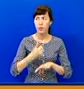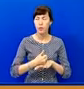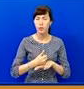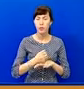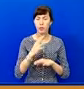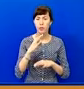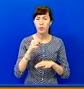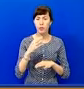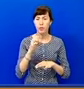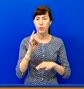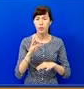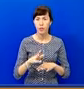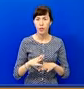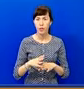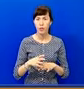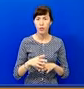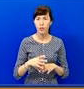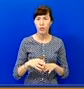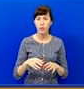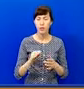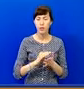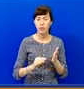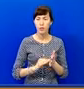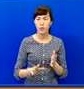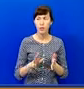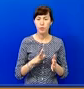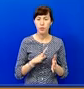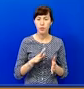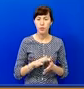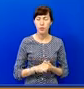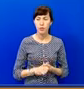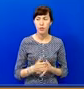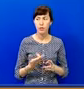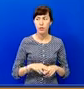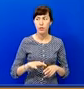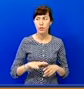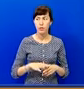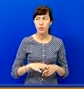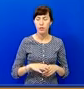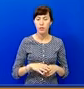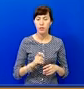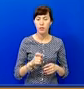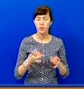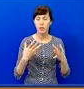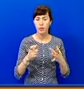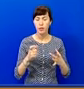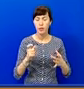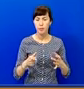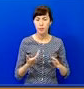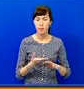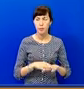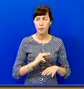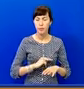Бұрзамен. Вагон бойынша өтініш айттық барлығын. А бұл жерде қараптан қарап арасында осында қиыншылықтар